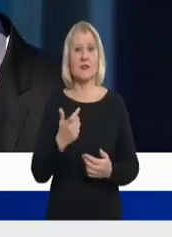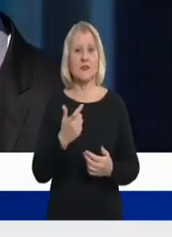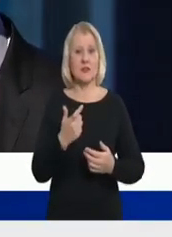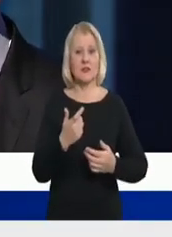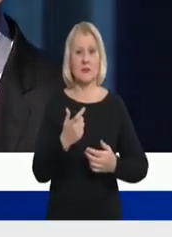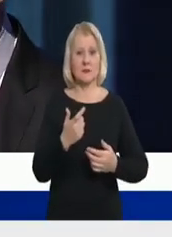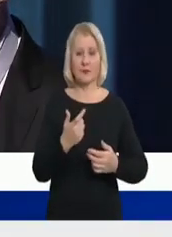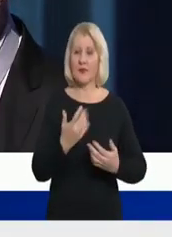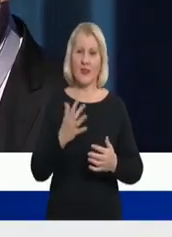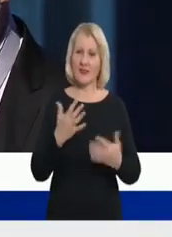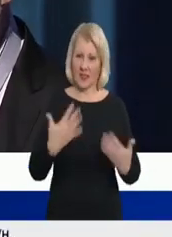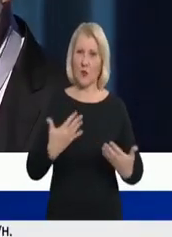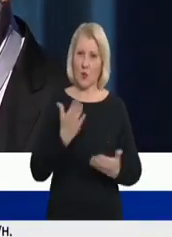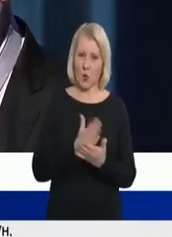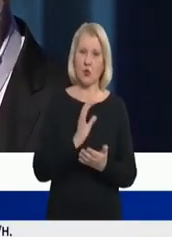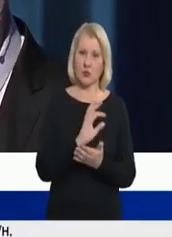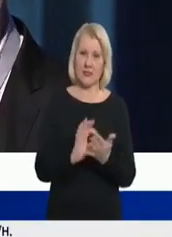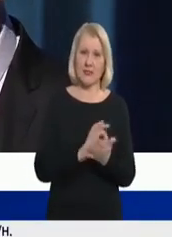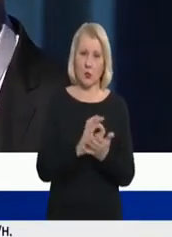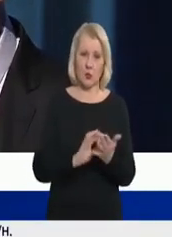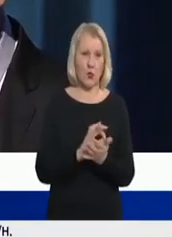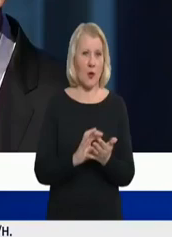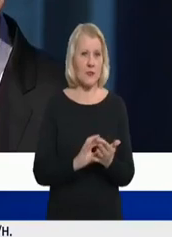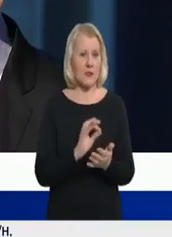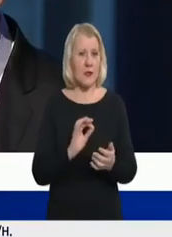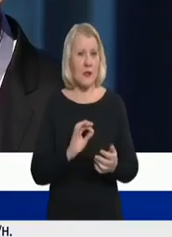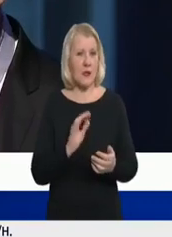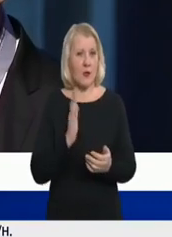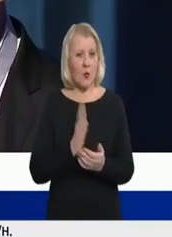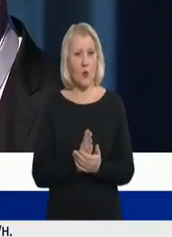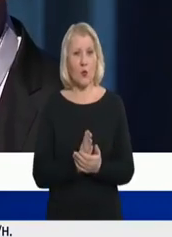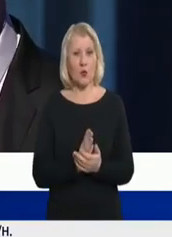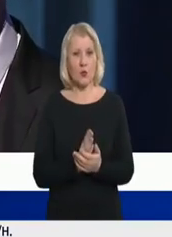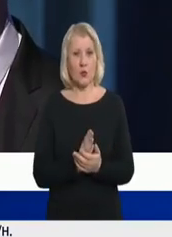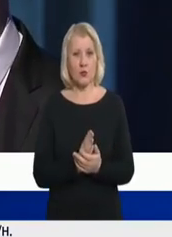do situace, kdy hrozí